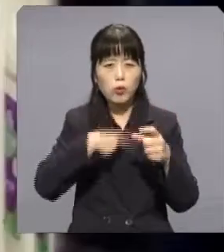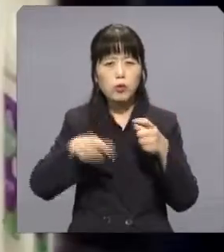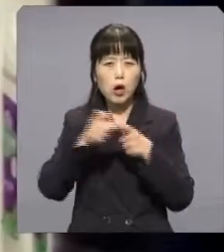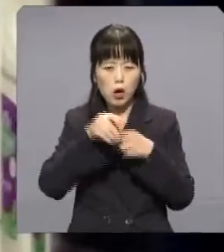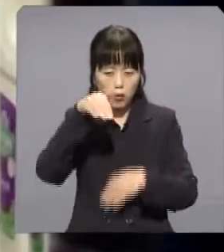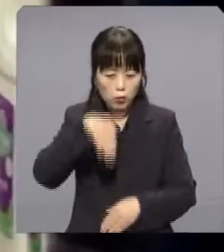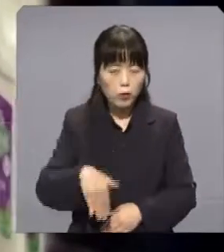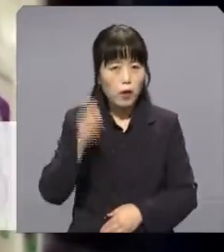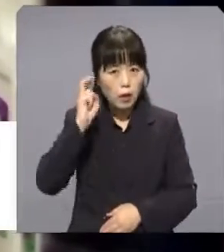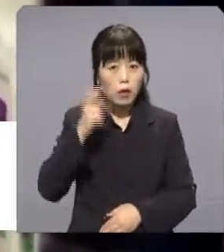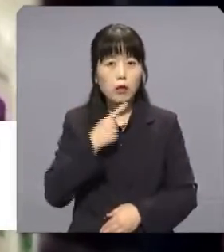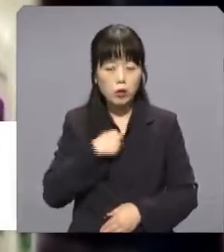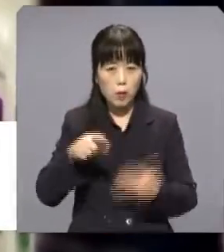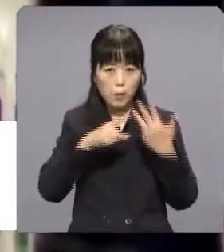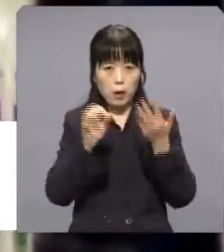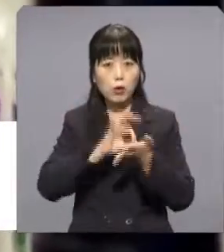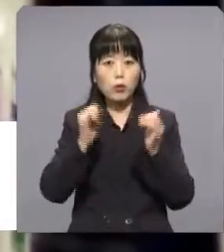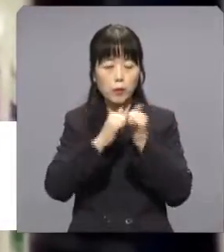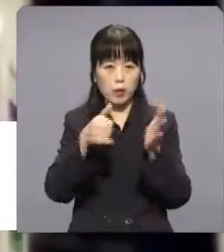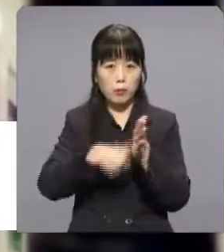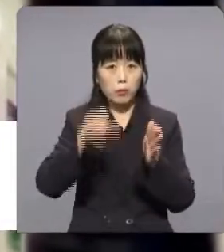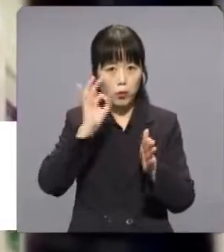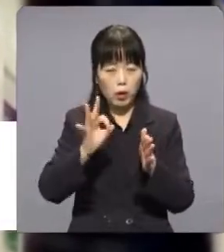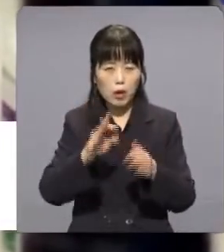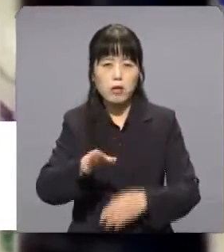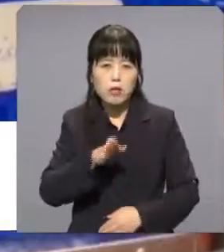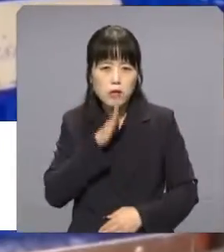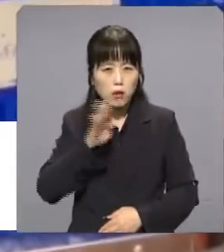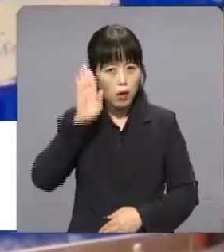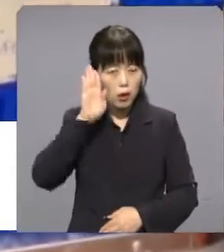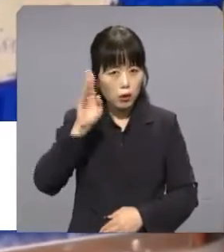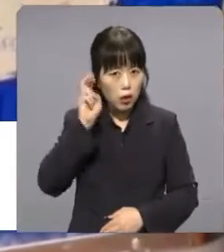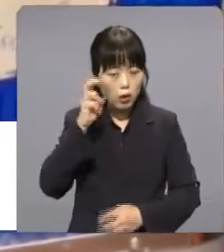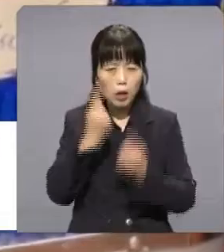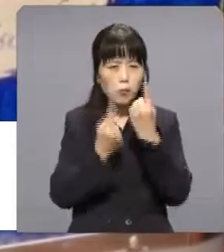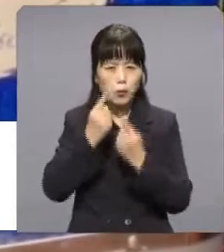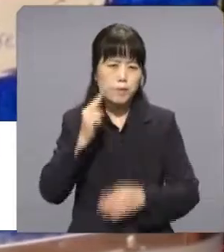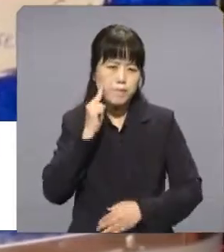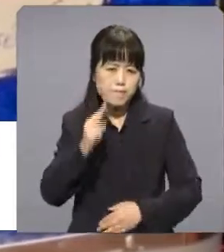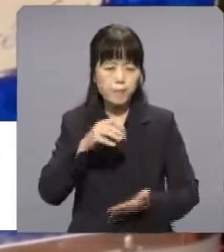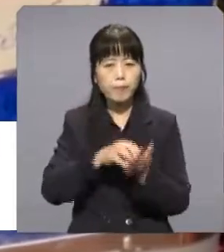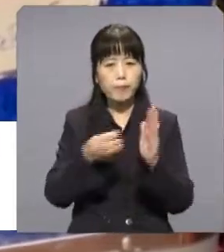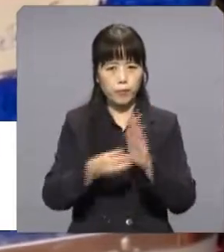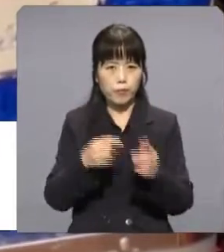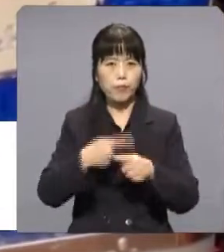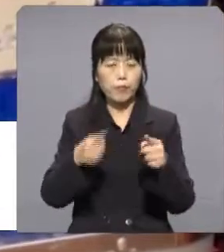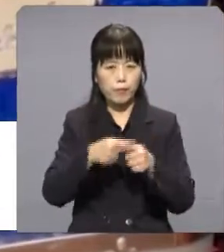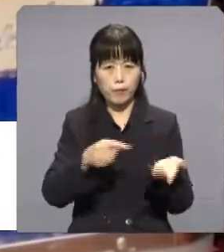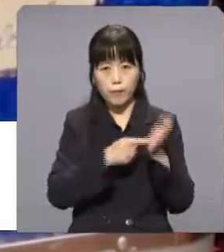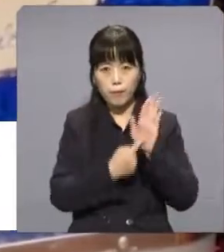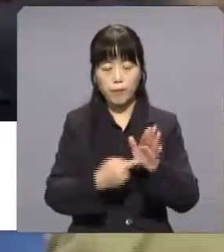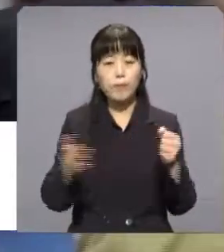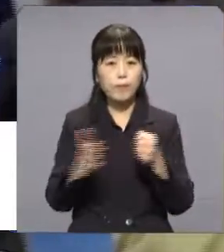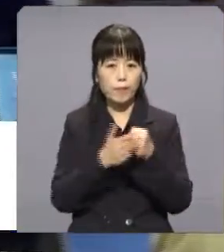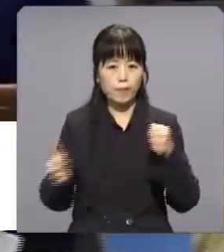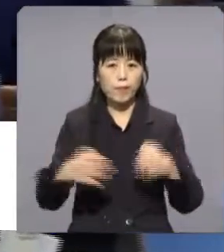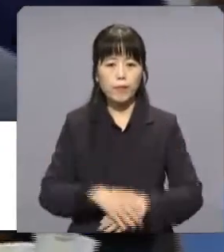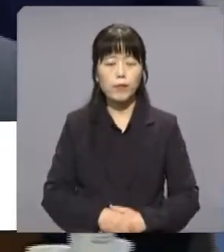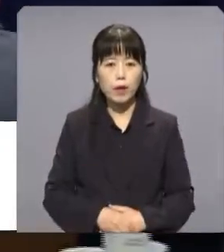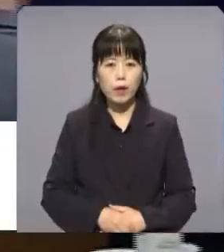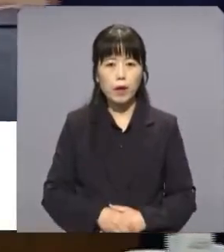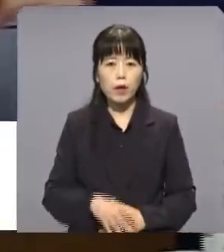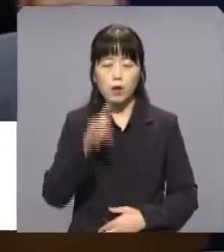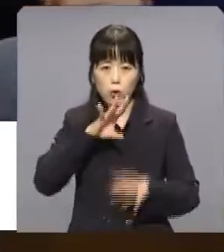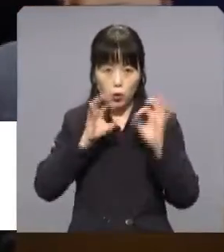둔화할 것으로 예측됐던 8월 소비자 물가도 실제 전망보다 심각한 수준이라는 평가가 나왔기 때문입니다